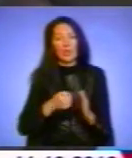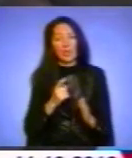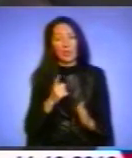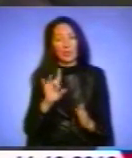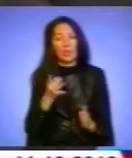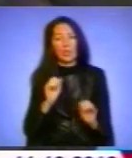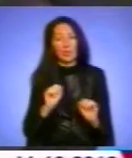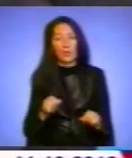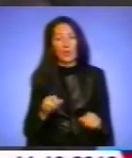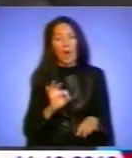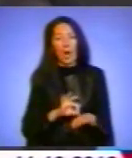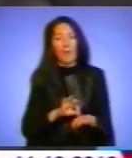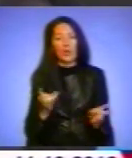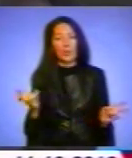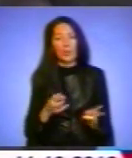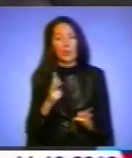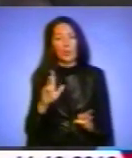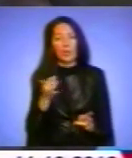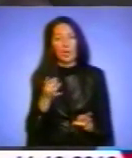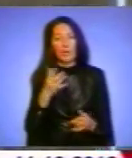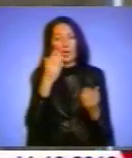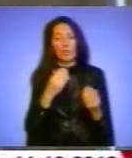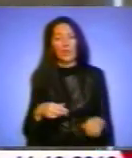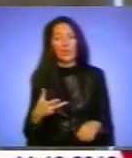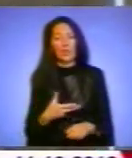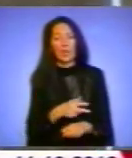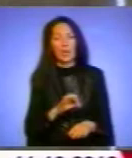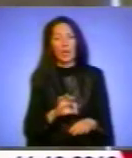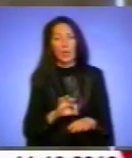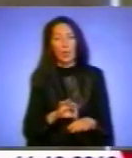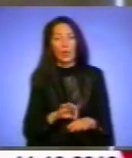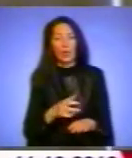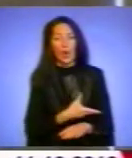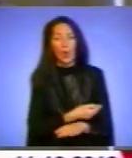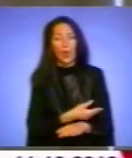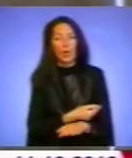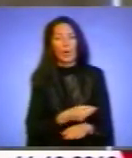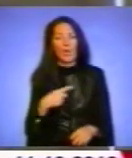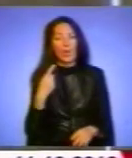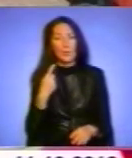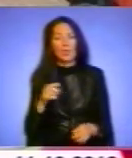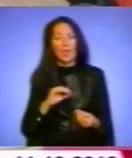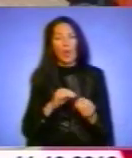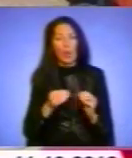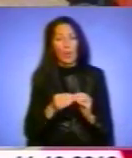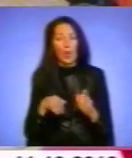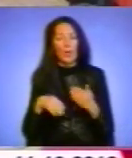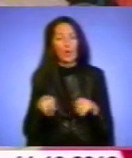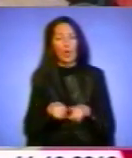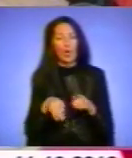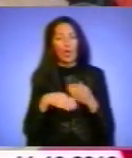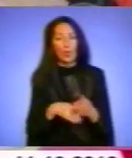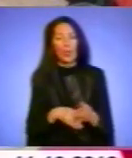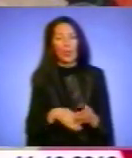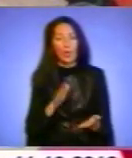раз, а хворий потребує три рази в день знеболення. Як бачимо, в області проблема паліативної або хоспісної допомоги досить